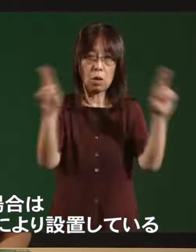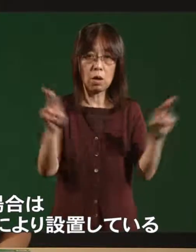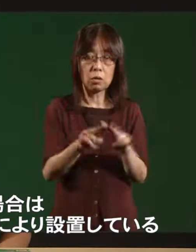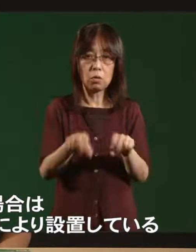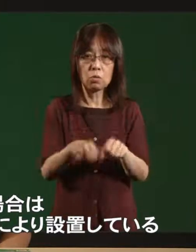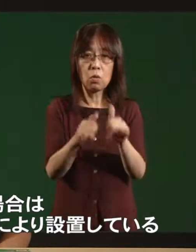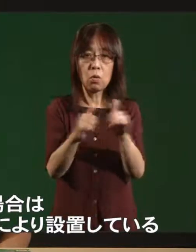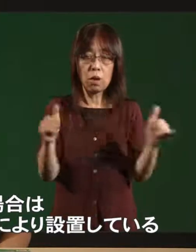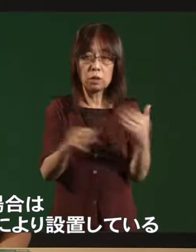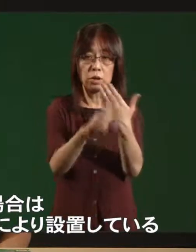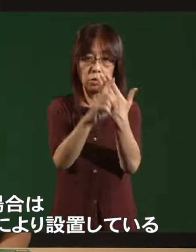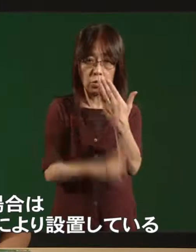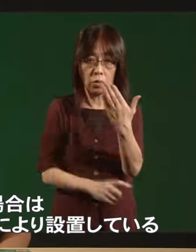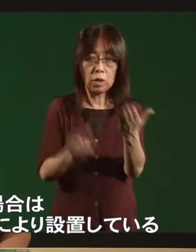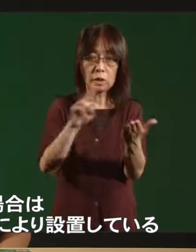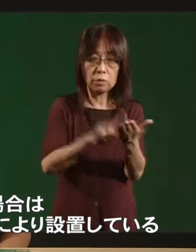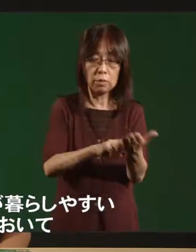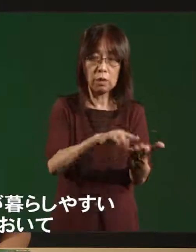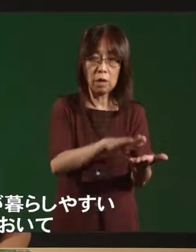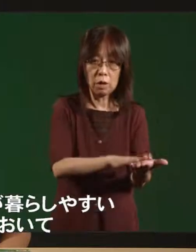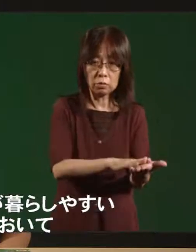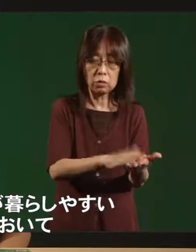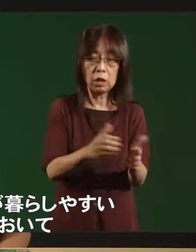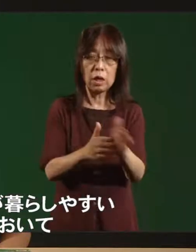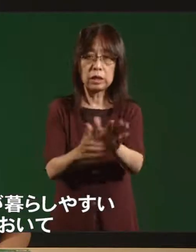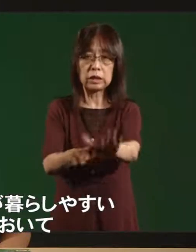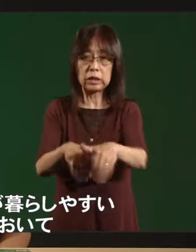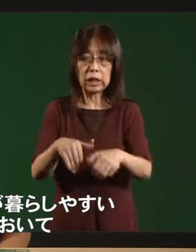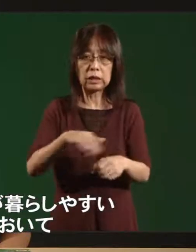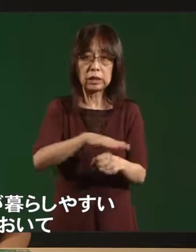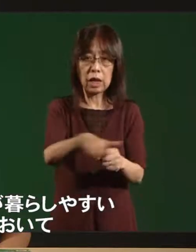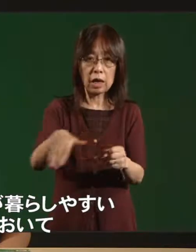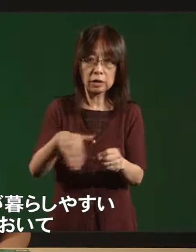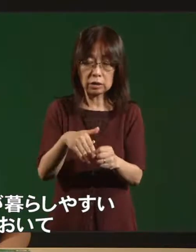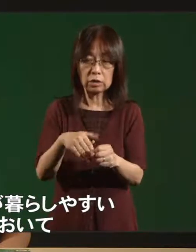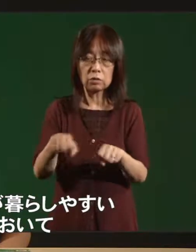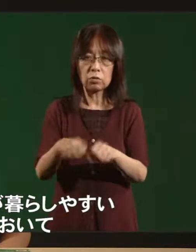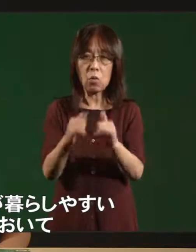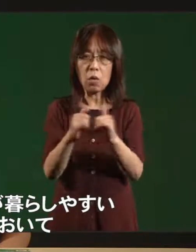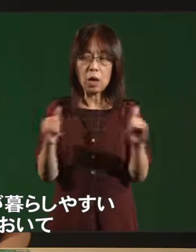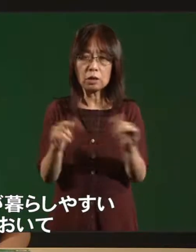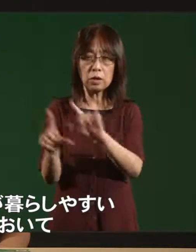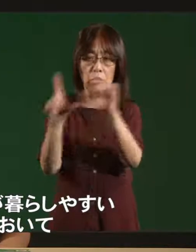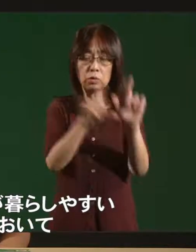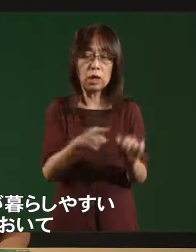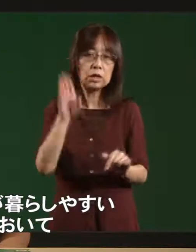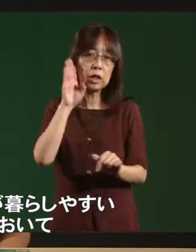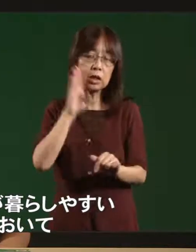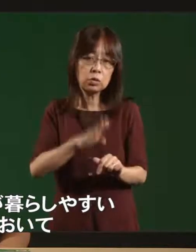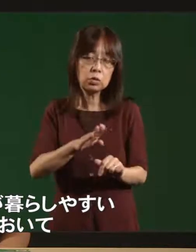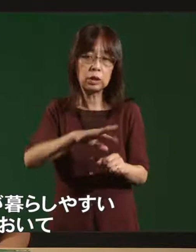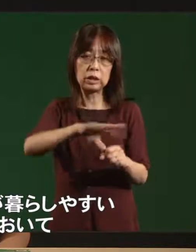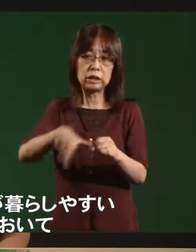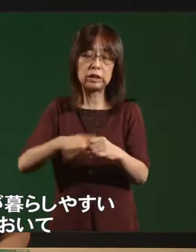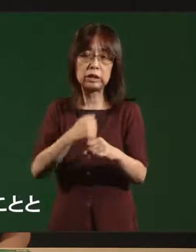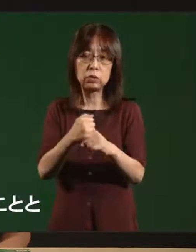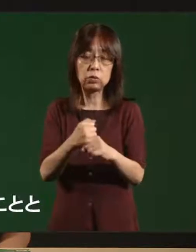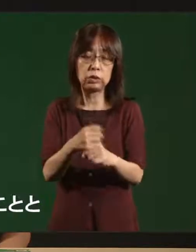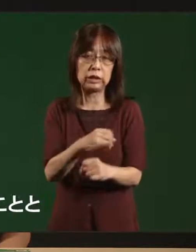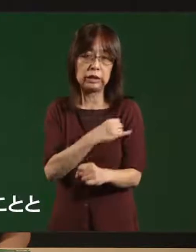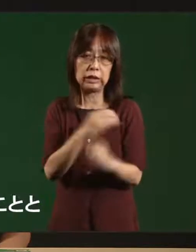障害者条例により設置している石狩圏域障害者が暮らしやすい地域づくり委員会において